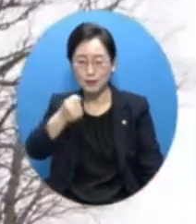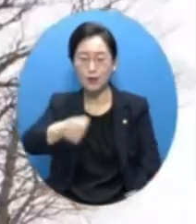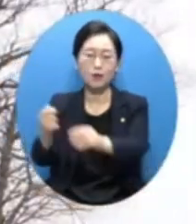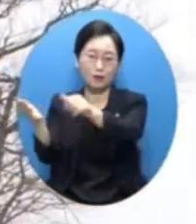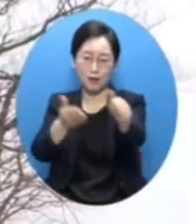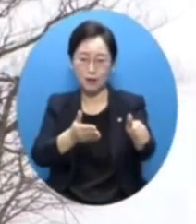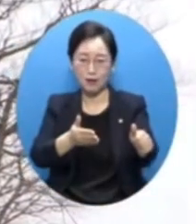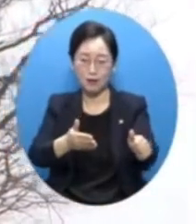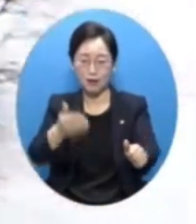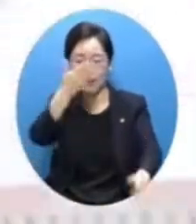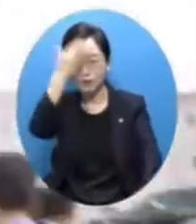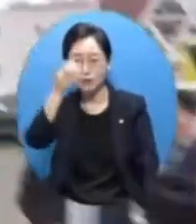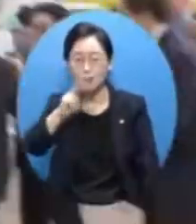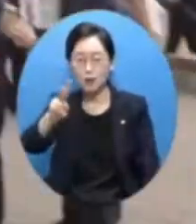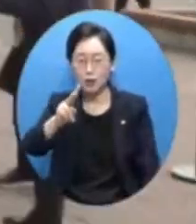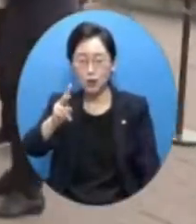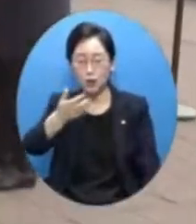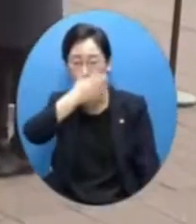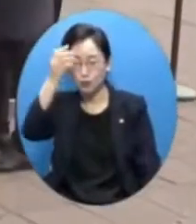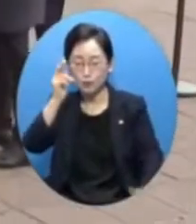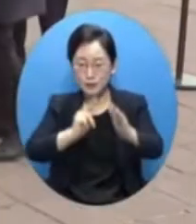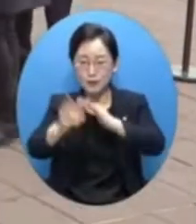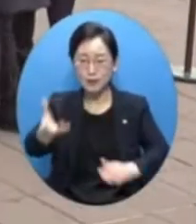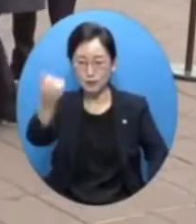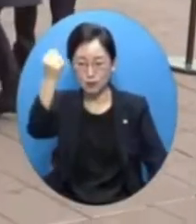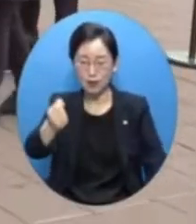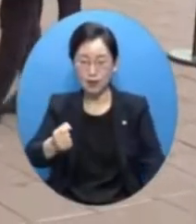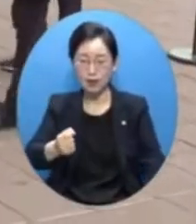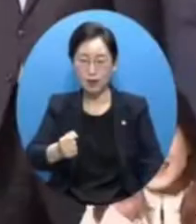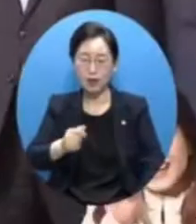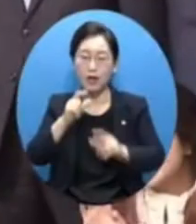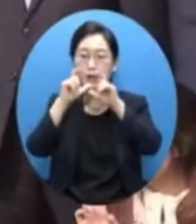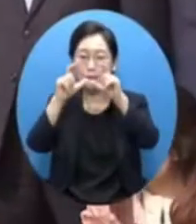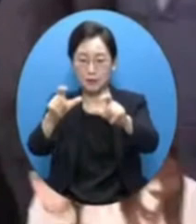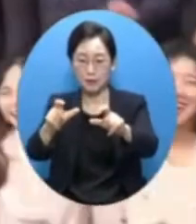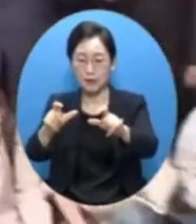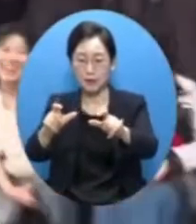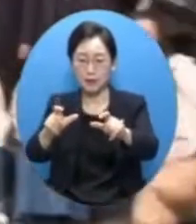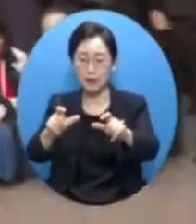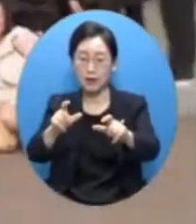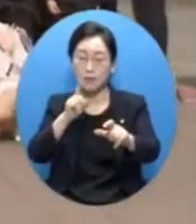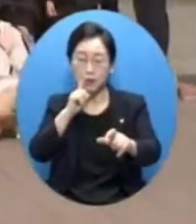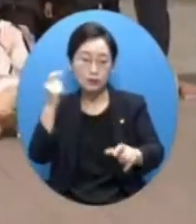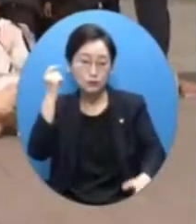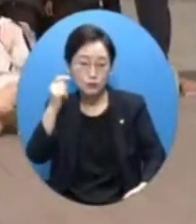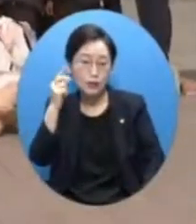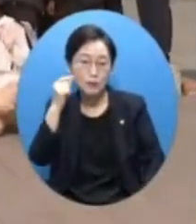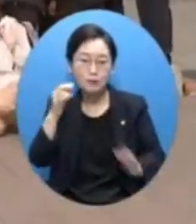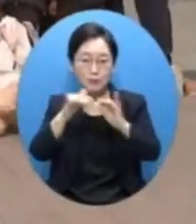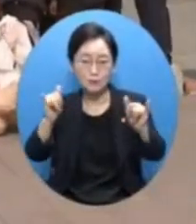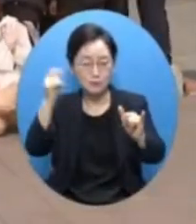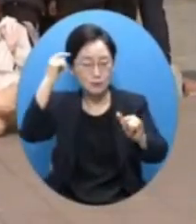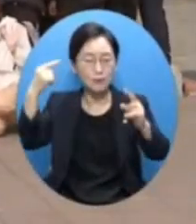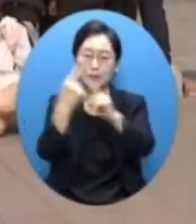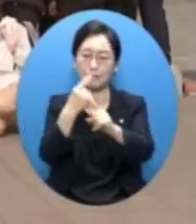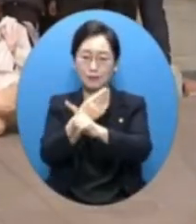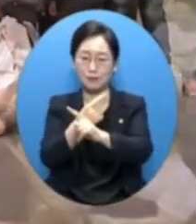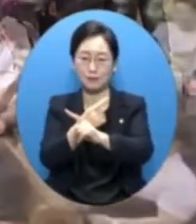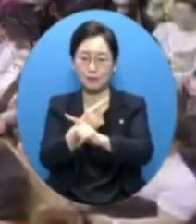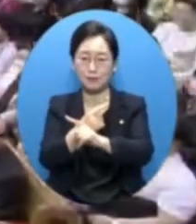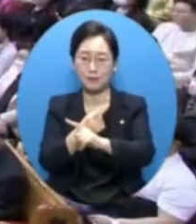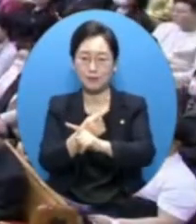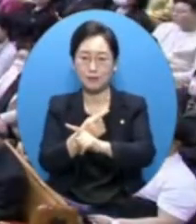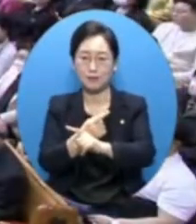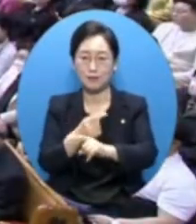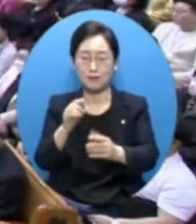소년들이여, 청년들이여, 꿈과 전을 가져라. 그 고백한 그 말이 일본을 역사를 바꿔놓았습니다. 그래서